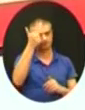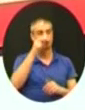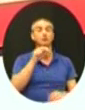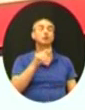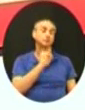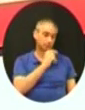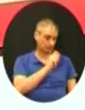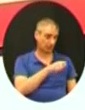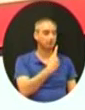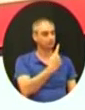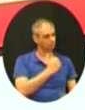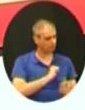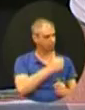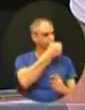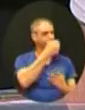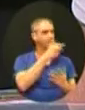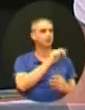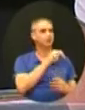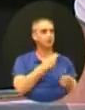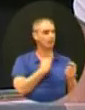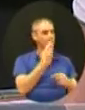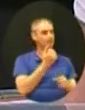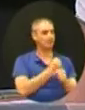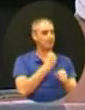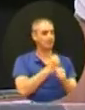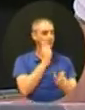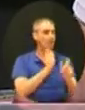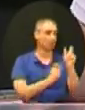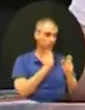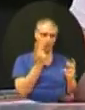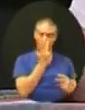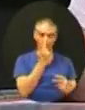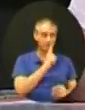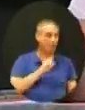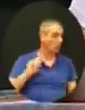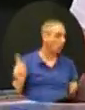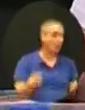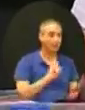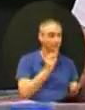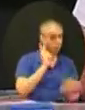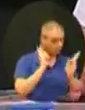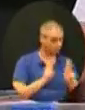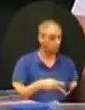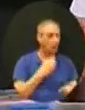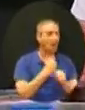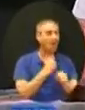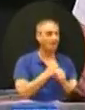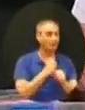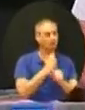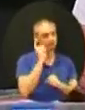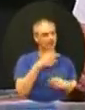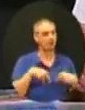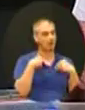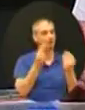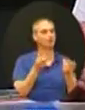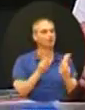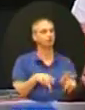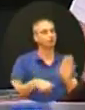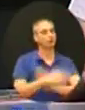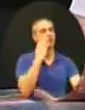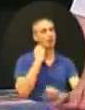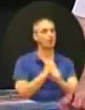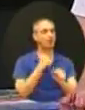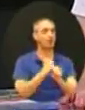כן, גם הכנסת עצמה פורצת הדרך בהעסקת האנשים. כמובן שכל מי שמסוגל לעבוד צריך לתת לו אפשרות